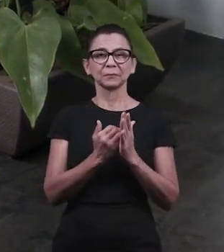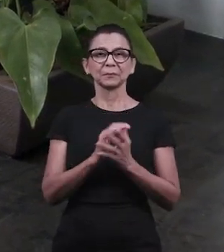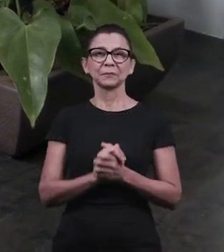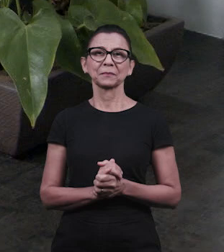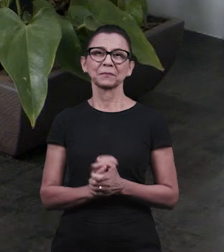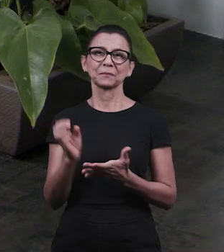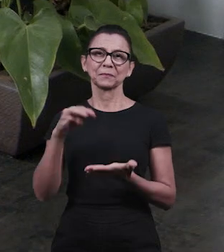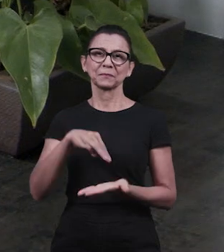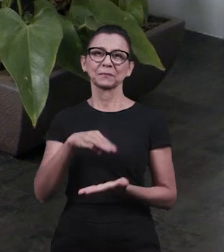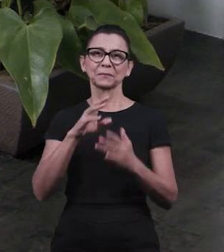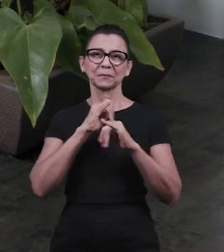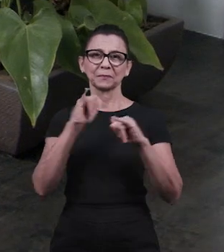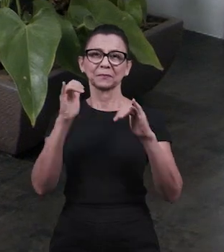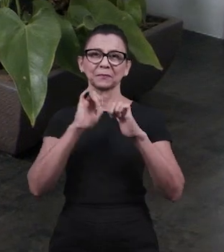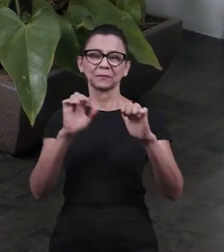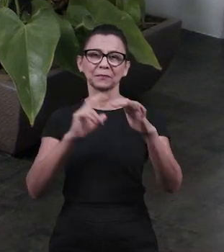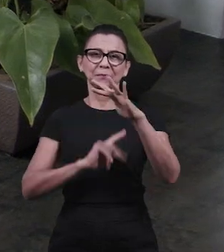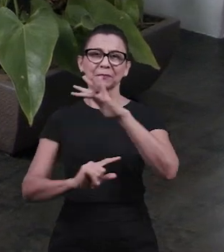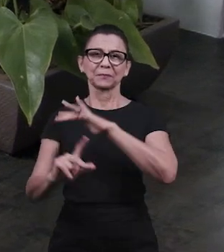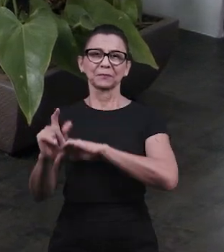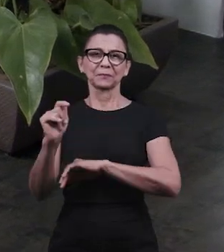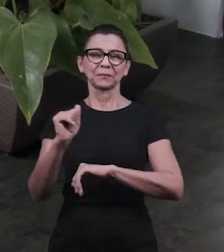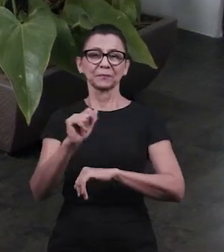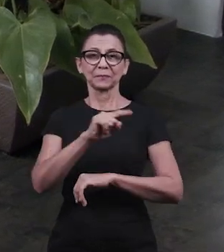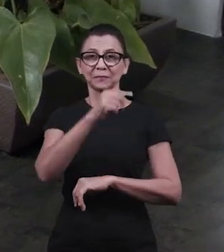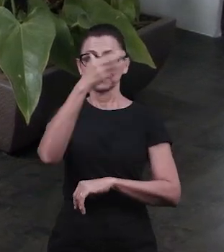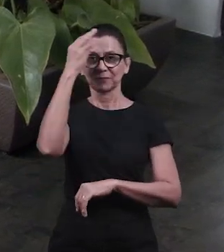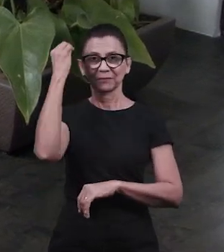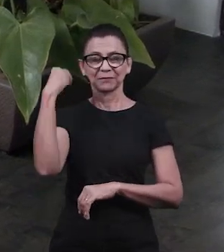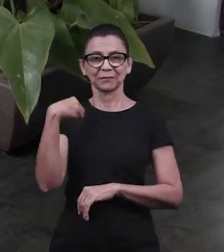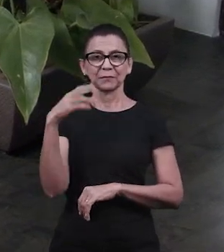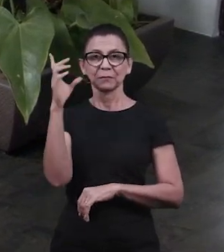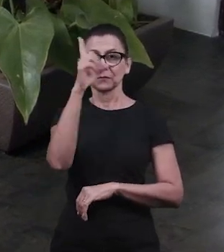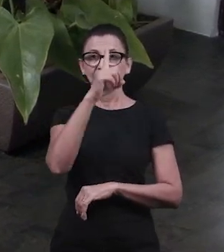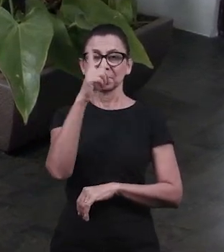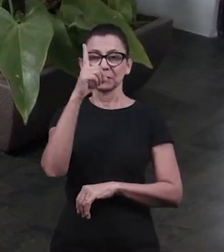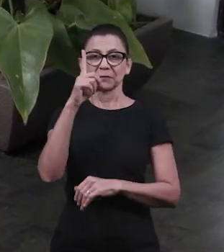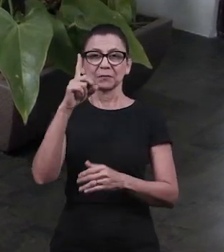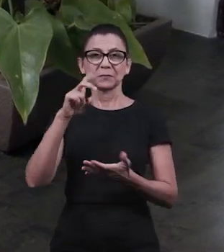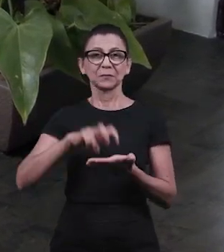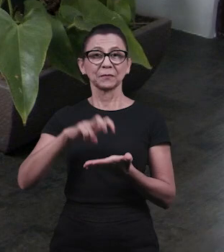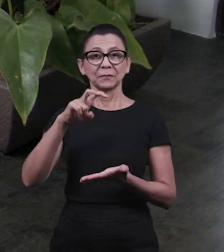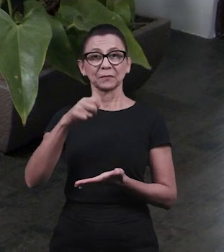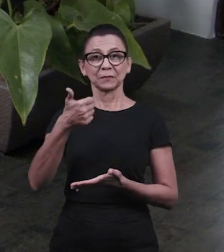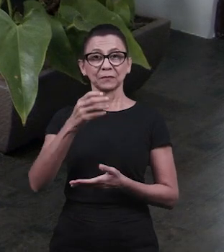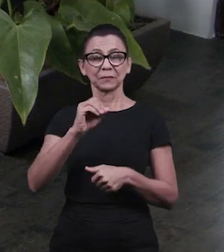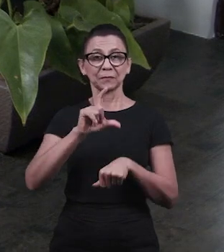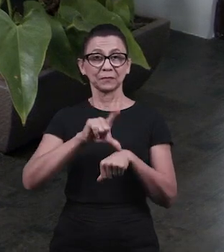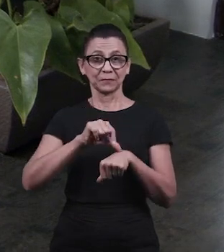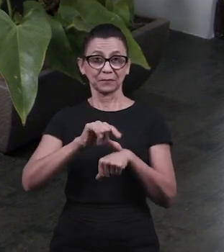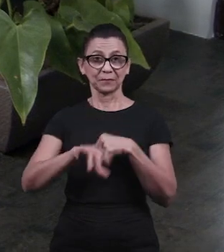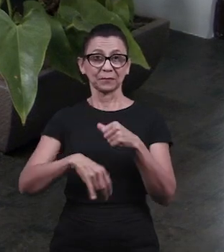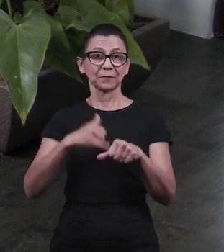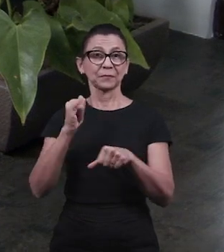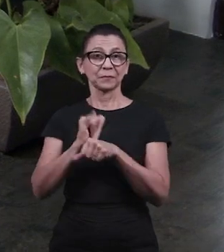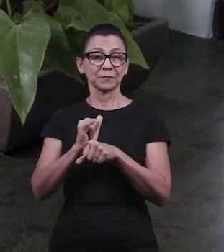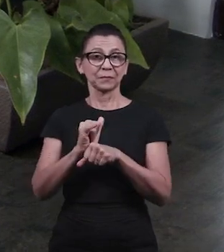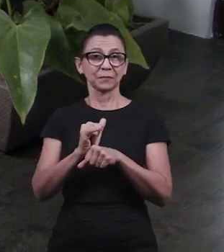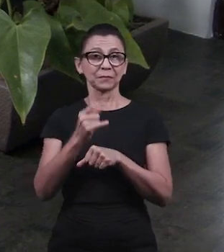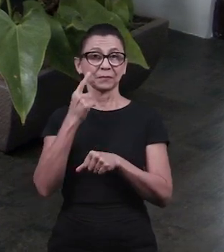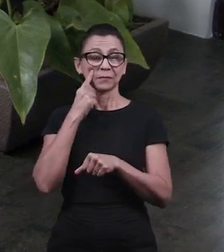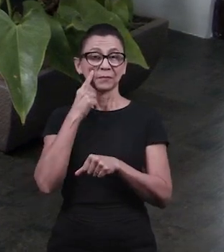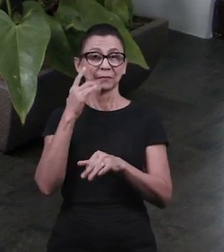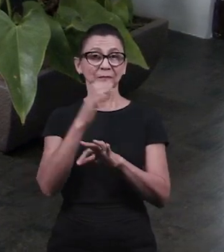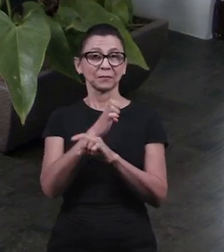«Провозглашая Вечное Евангелие». Не забывайте, каждое воскресенье в 10 часов утра по бразильскому времени на нашем